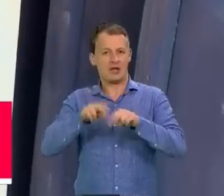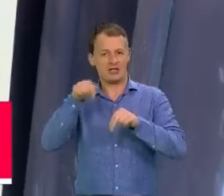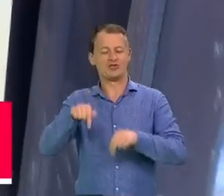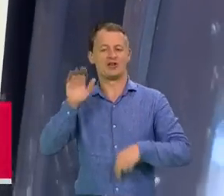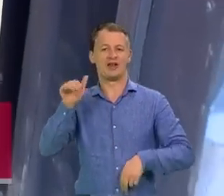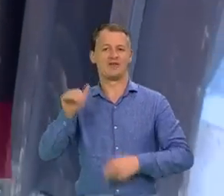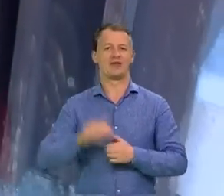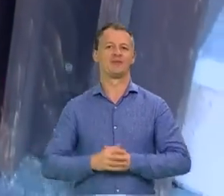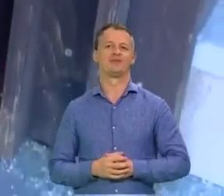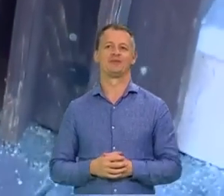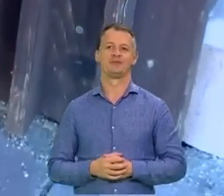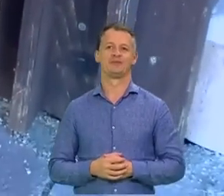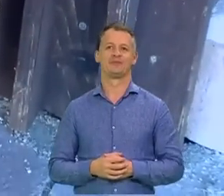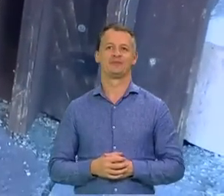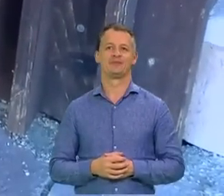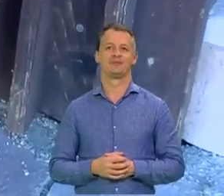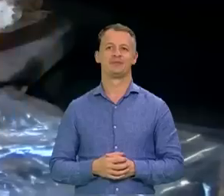aștept!